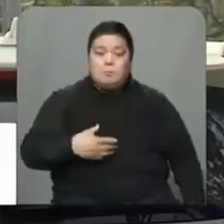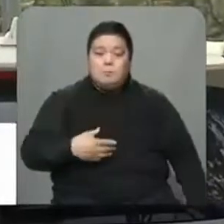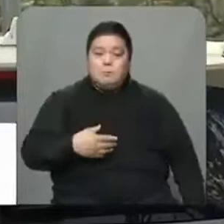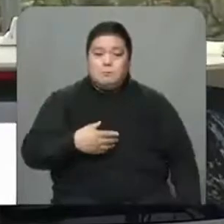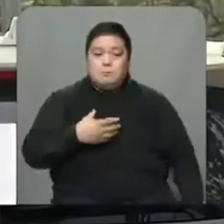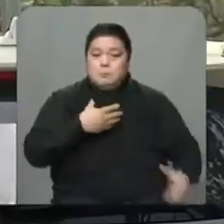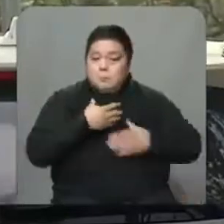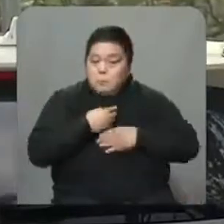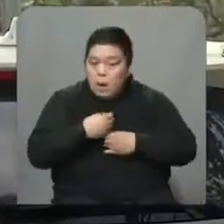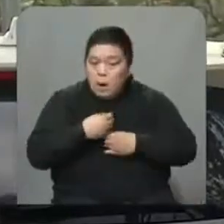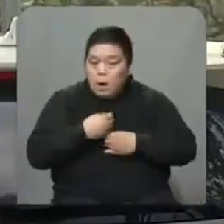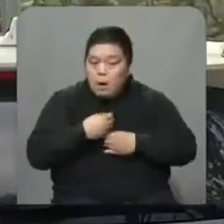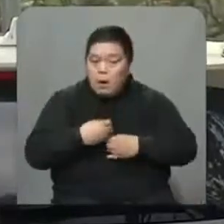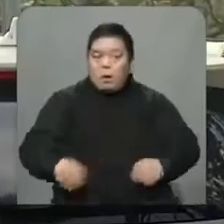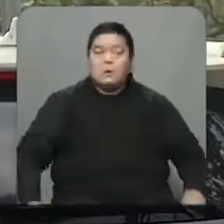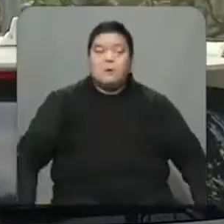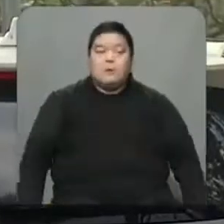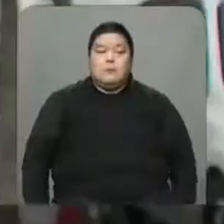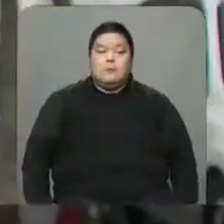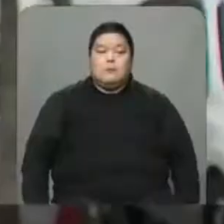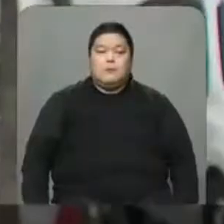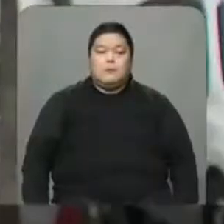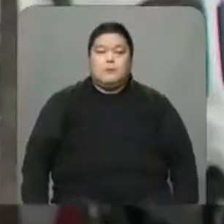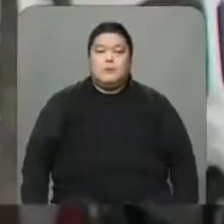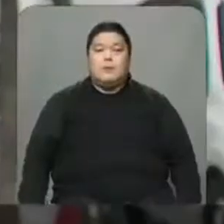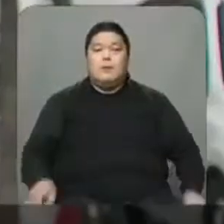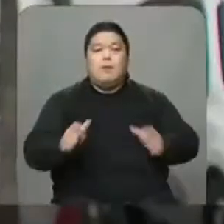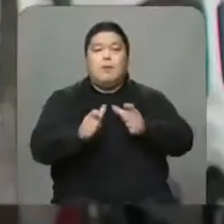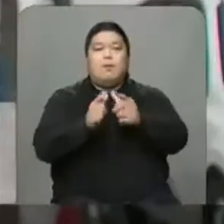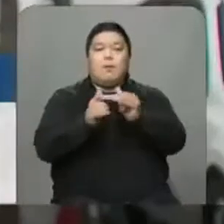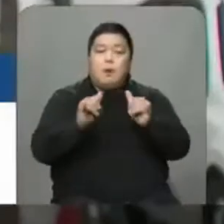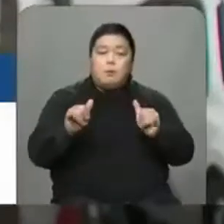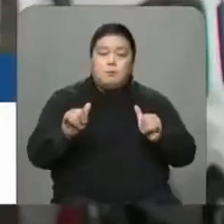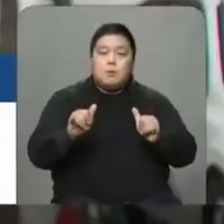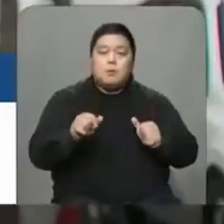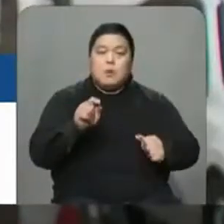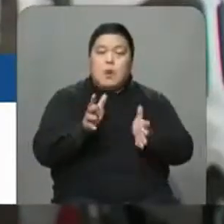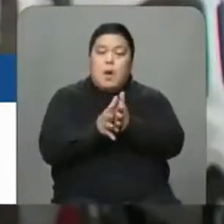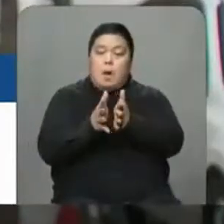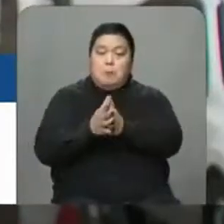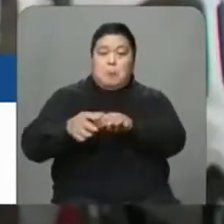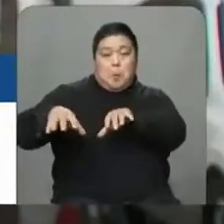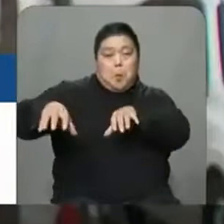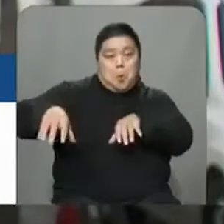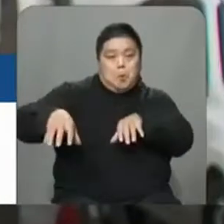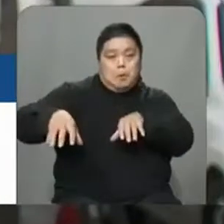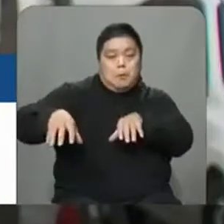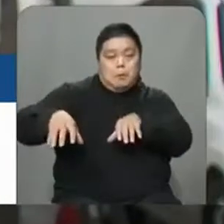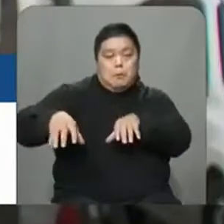안전성이 걱정된다는 겁니다. 주민들이 이런 위험한 시설물을